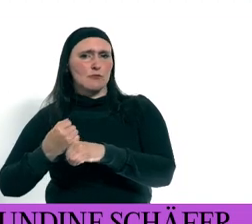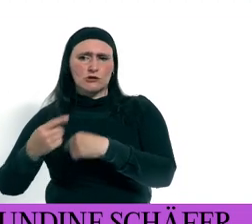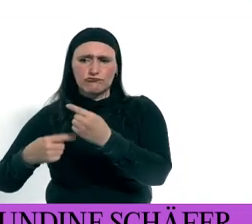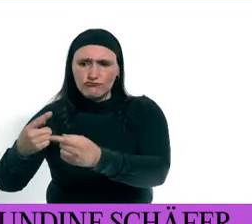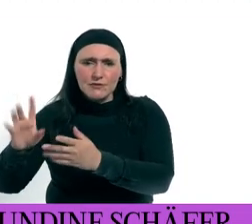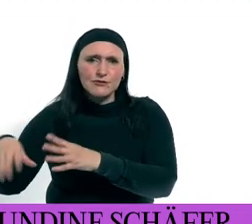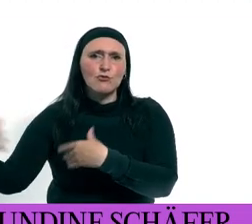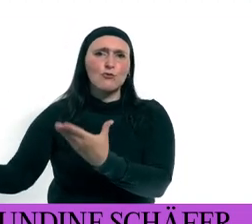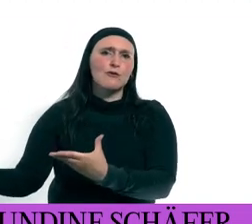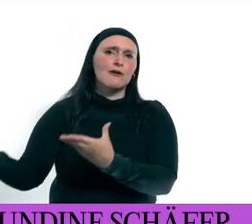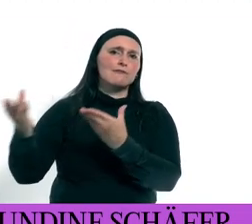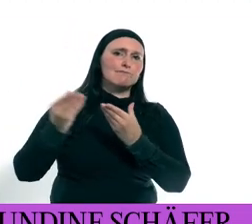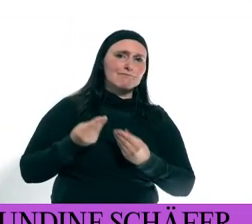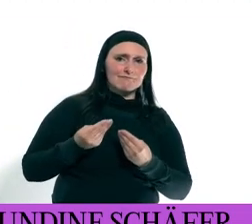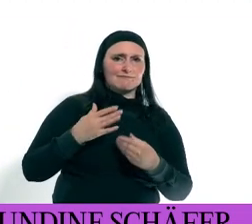ein ganz wichtiges.